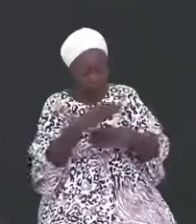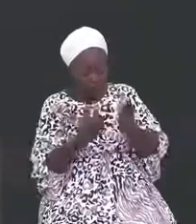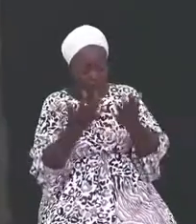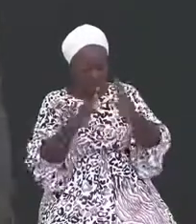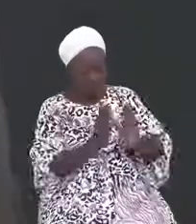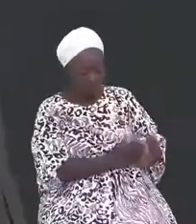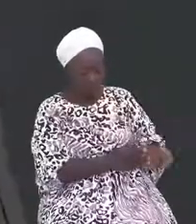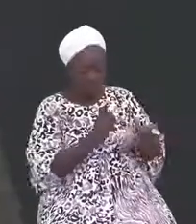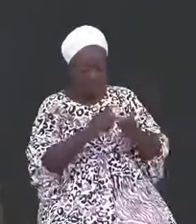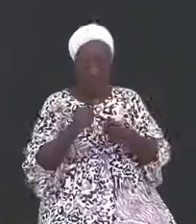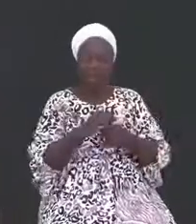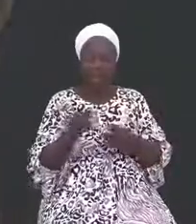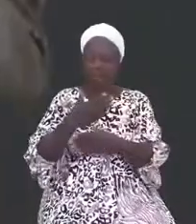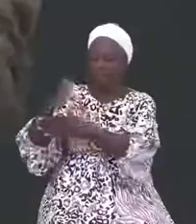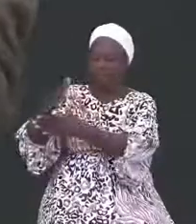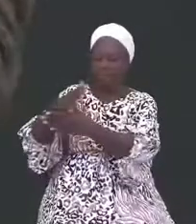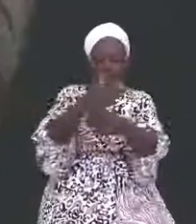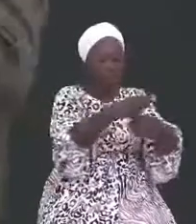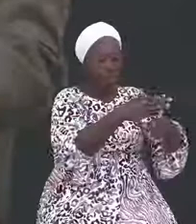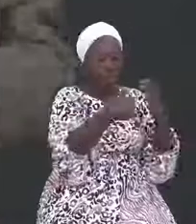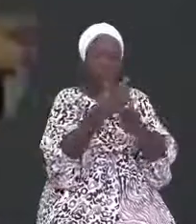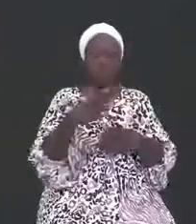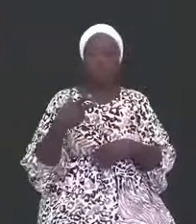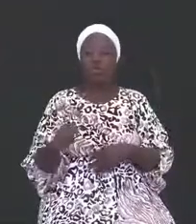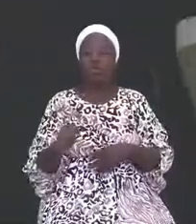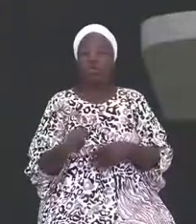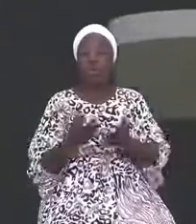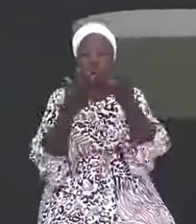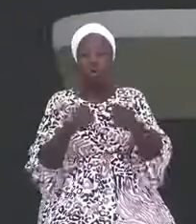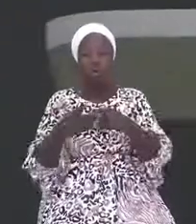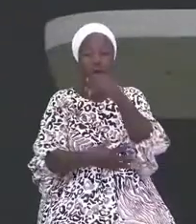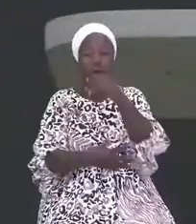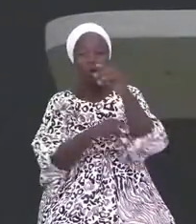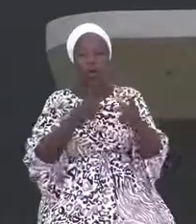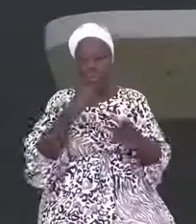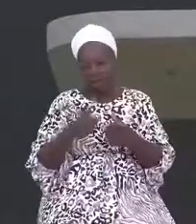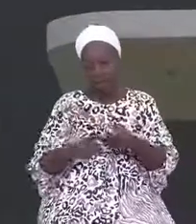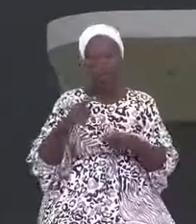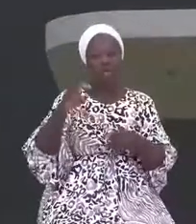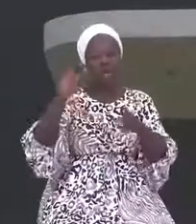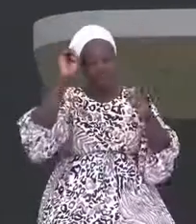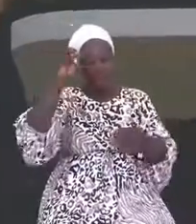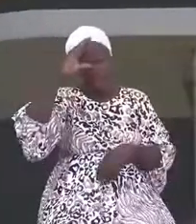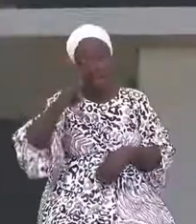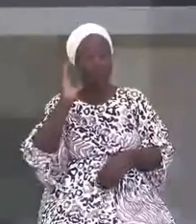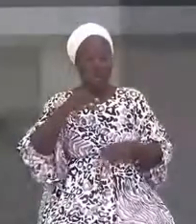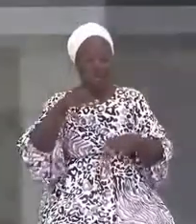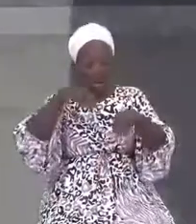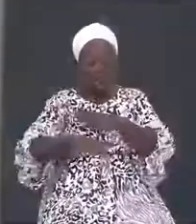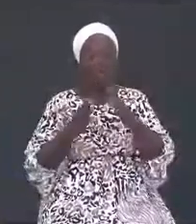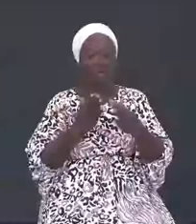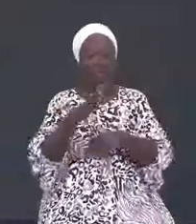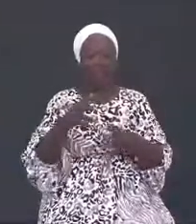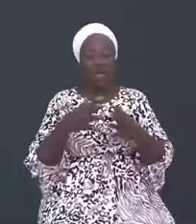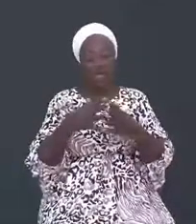terre et distribuer tous les biens aux pauvres. Et il pourra entrer par la porte